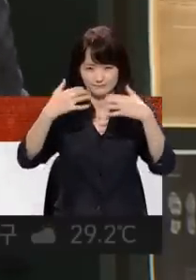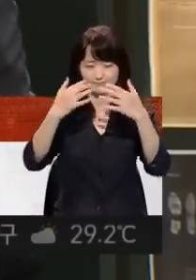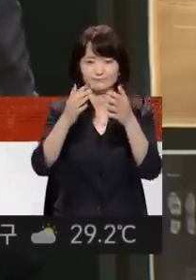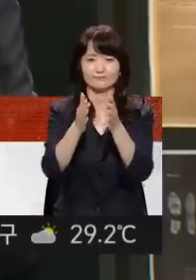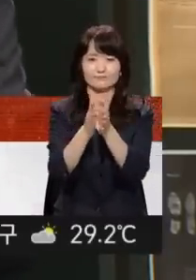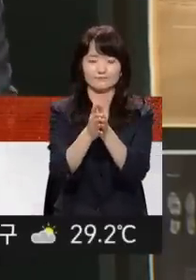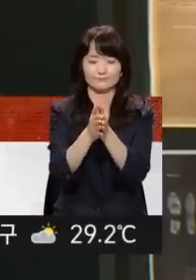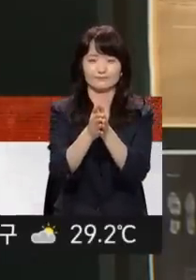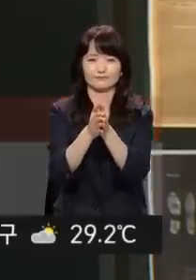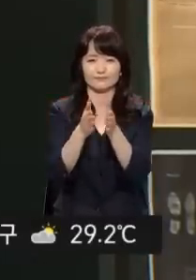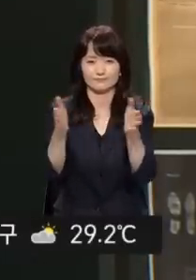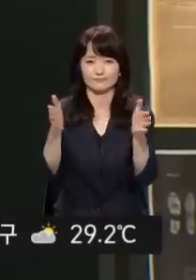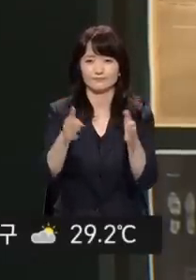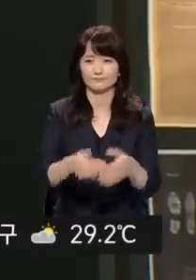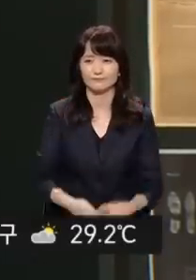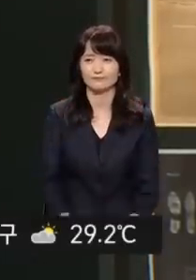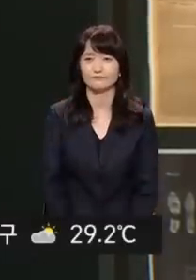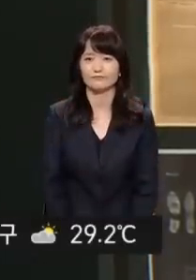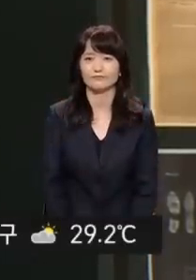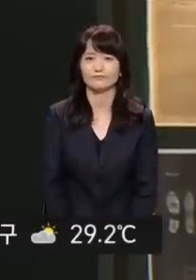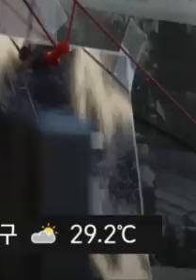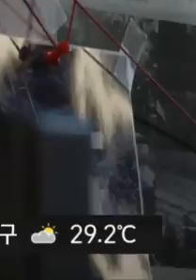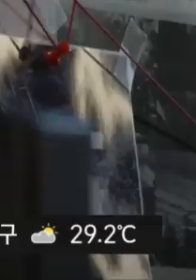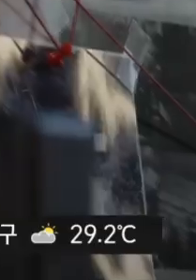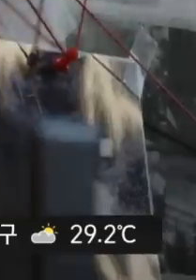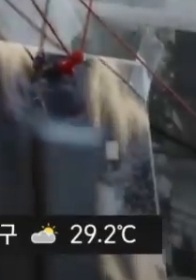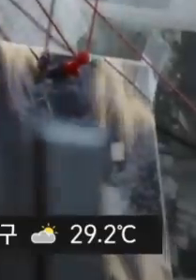시선은 뭐 모아서 출발합니다